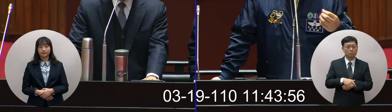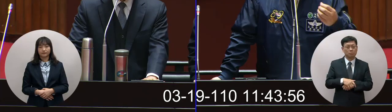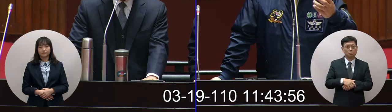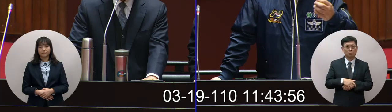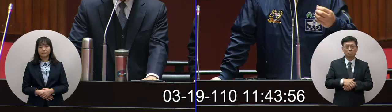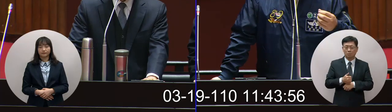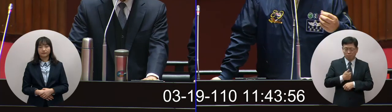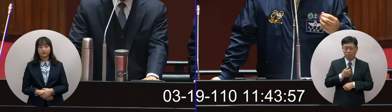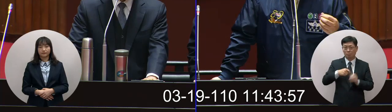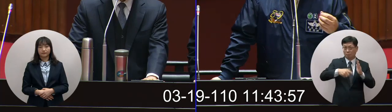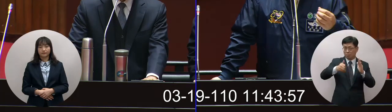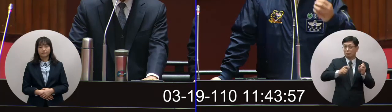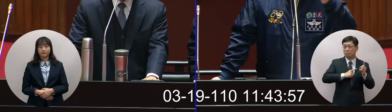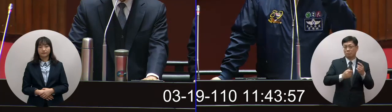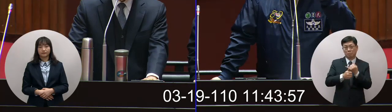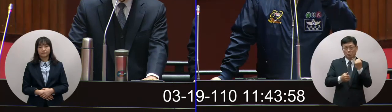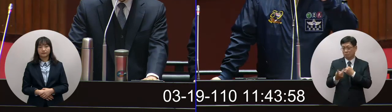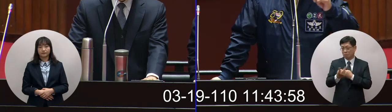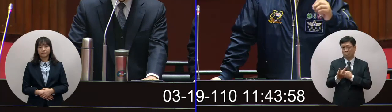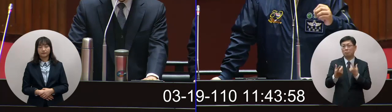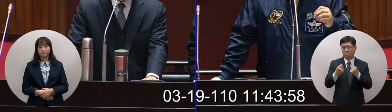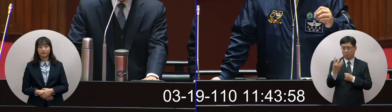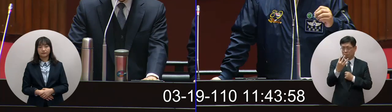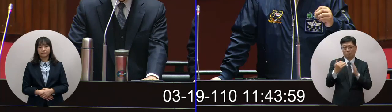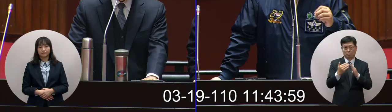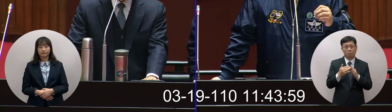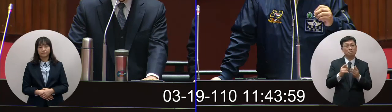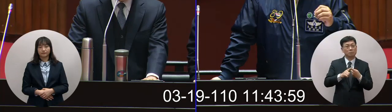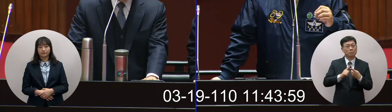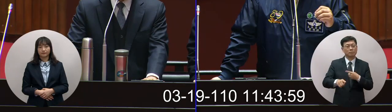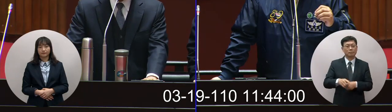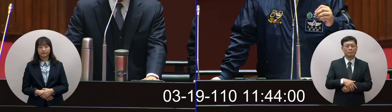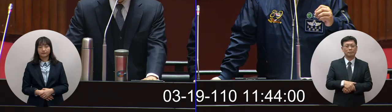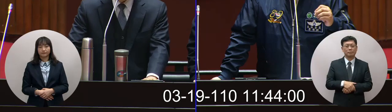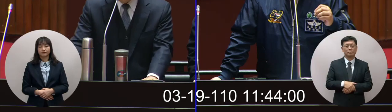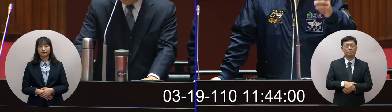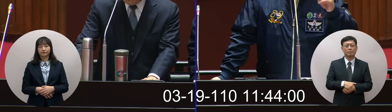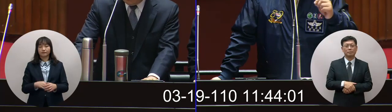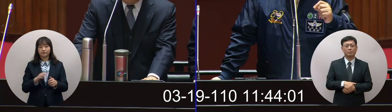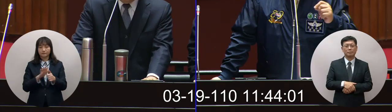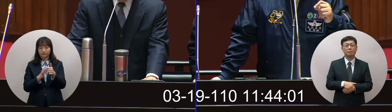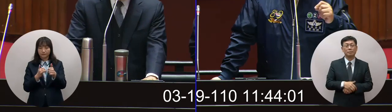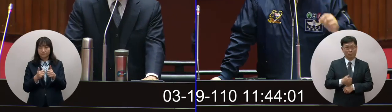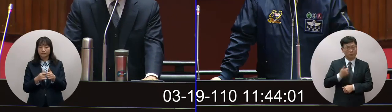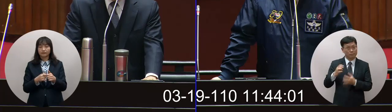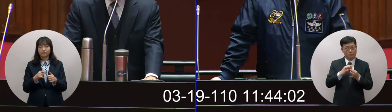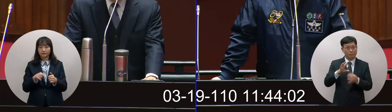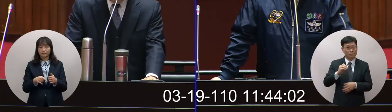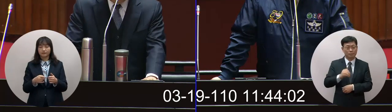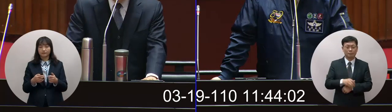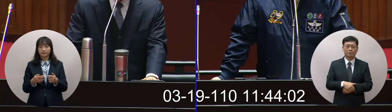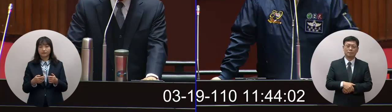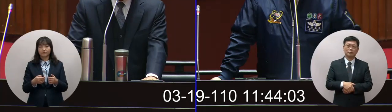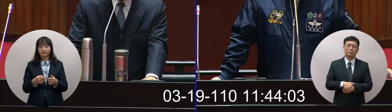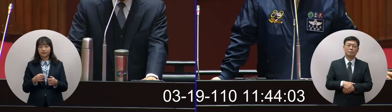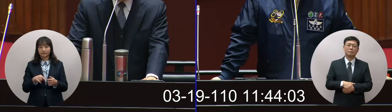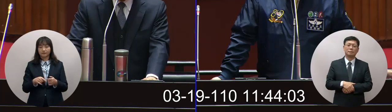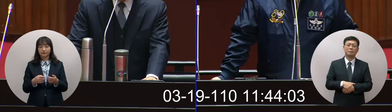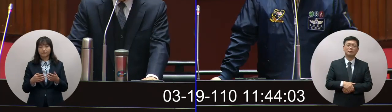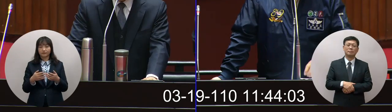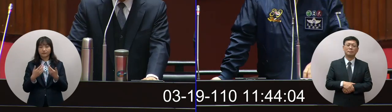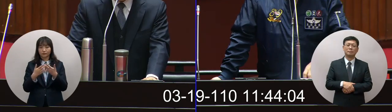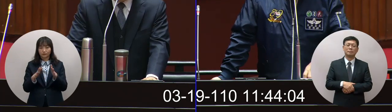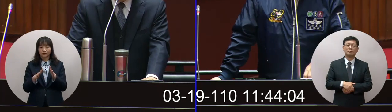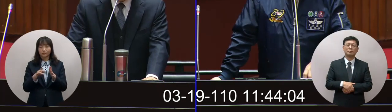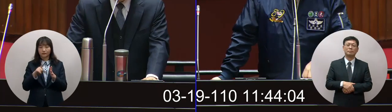然也不会言，院长您跟夫人也有四户房子吧？ 对，欸，委员是这样， 啊，跟这有关吗？ 这个委员是不